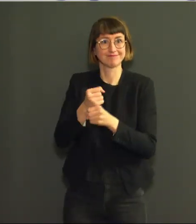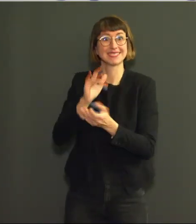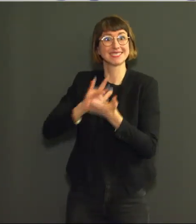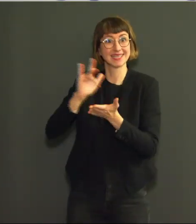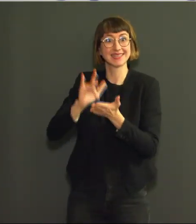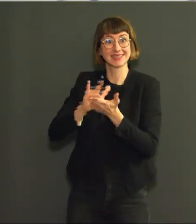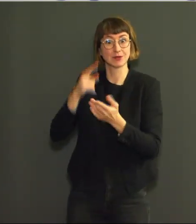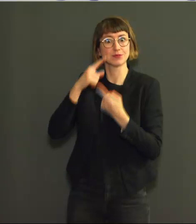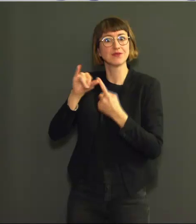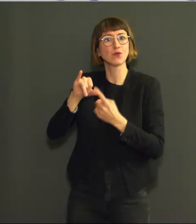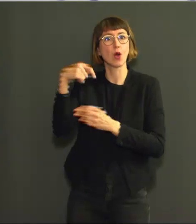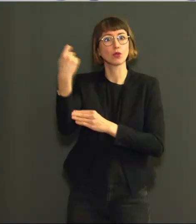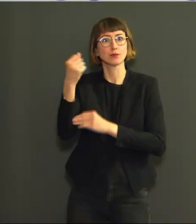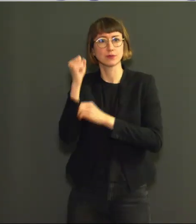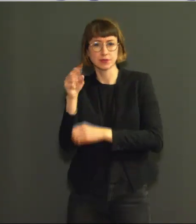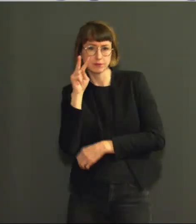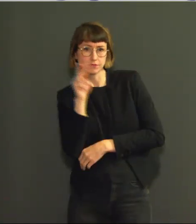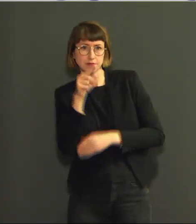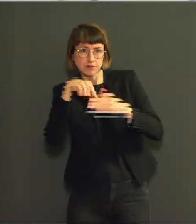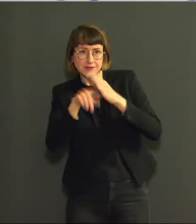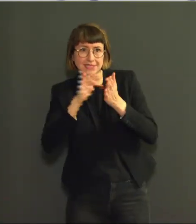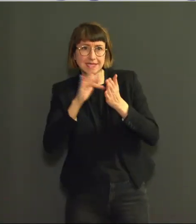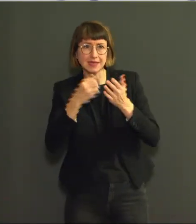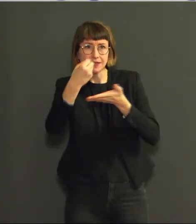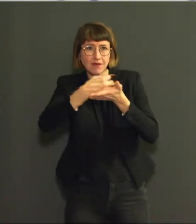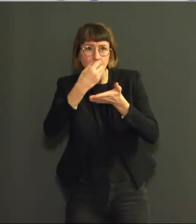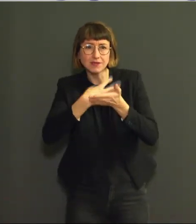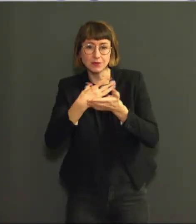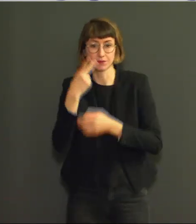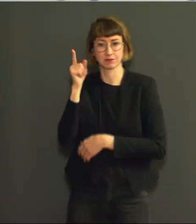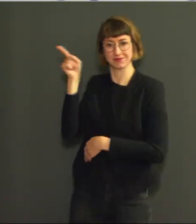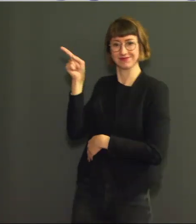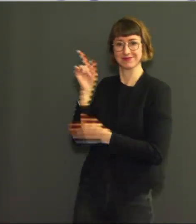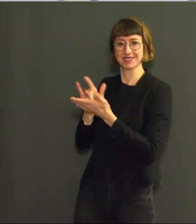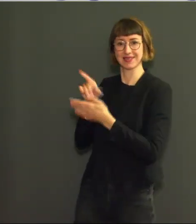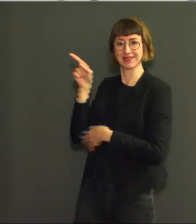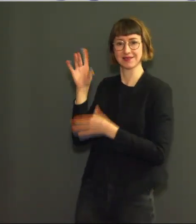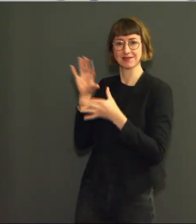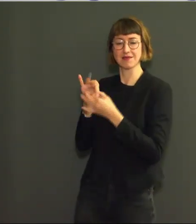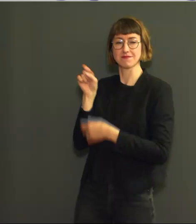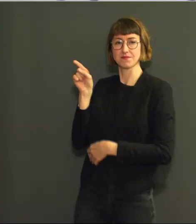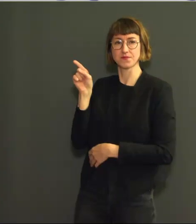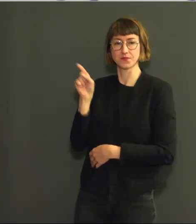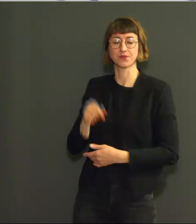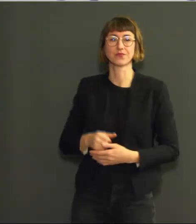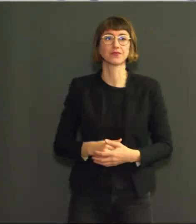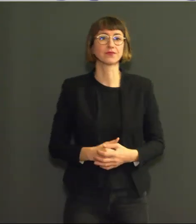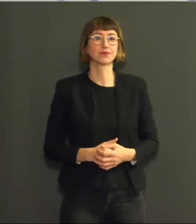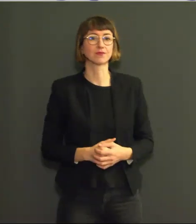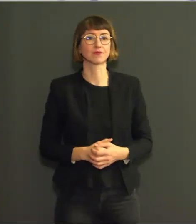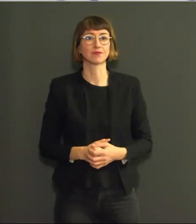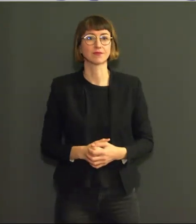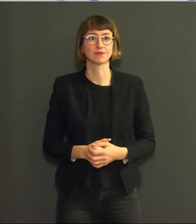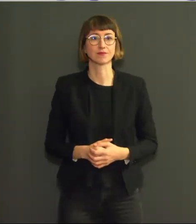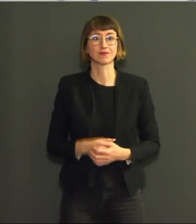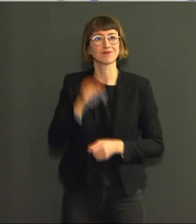Vous trouverez l'adresse internet sur le slide derrière moi. Les fabricants y trouveront toute une série d